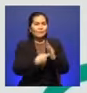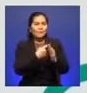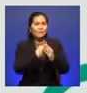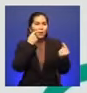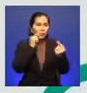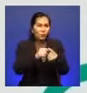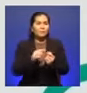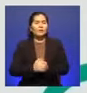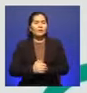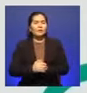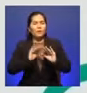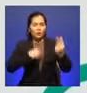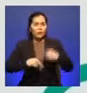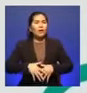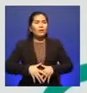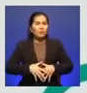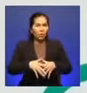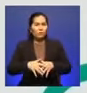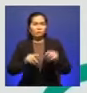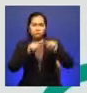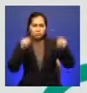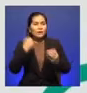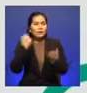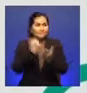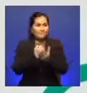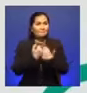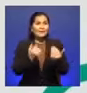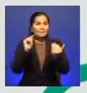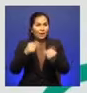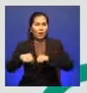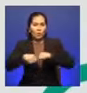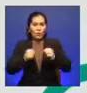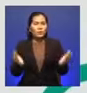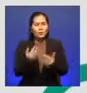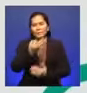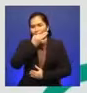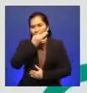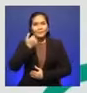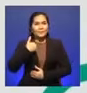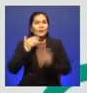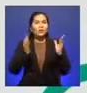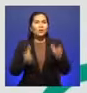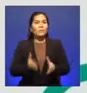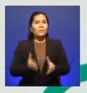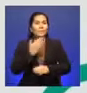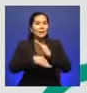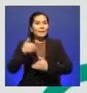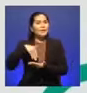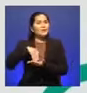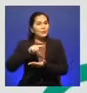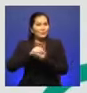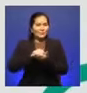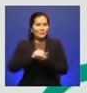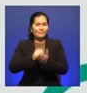นเด็กแรกเกิดนะครับในเรื่องของวัยรุ่นนะครับก็มีการส่งเสริมในเรื่องของอาชีพต่างๆนะครับผู้พิการแล้วก็มีศูนย์บริการคนพิการนะครับที่